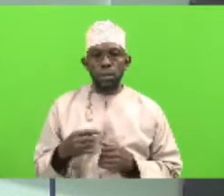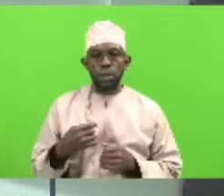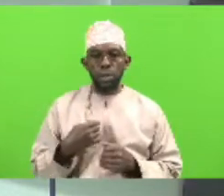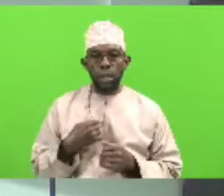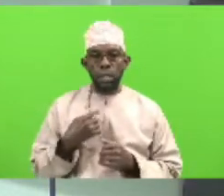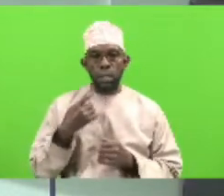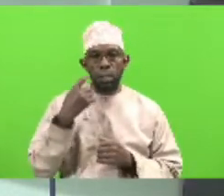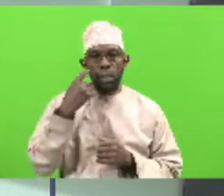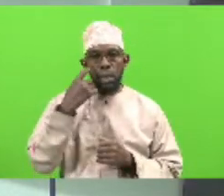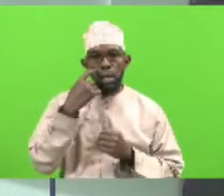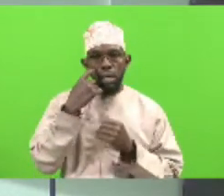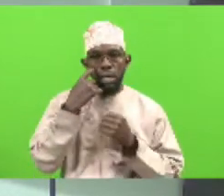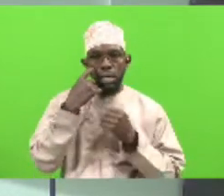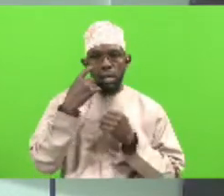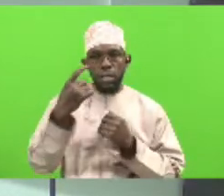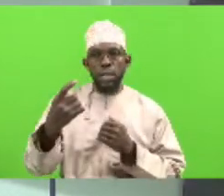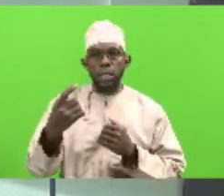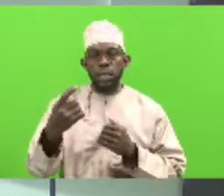أشهد أن